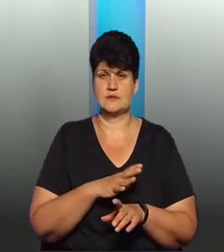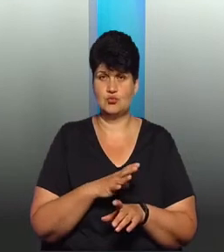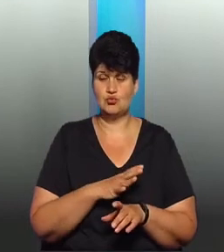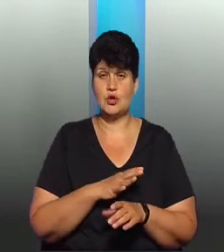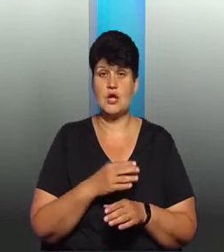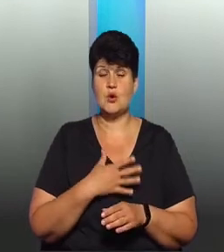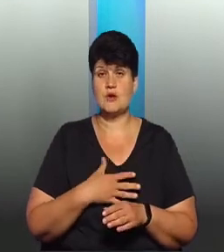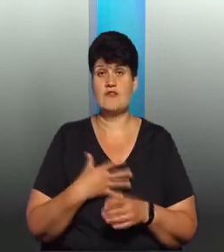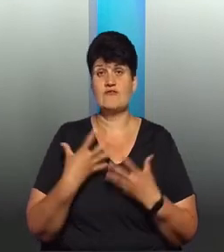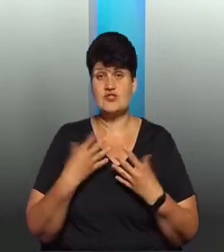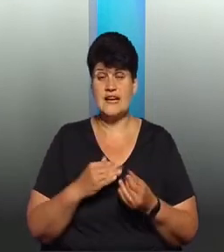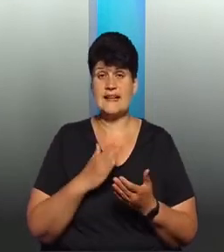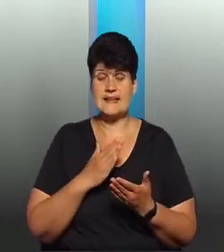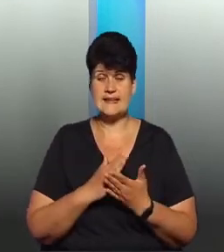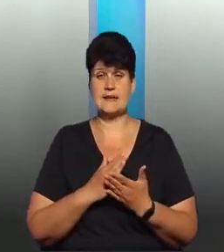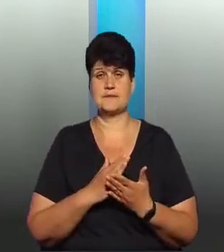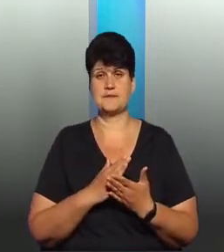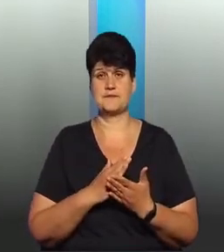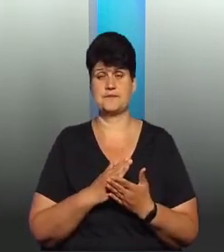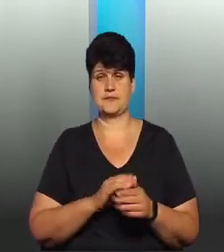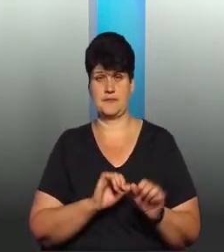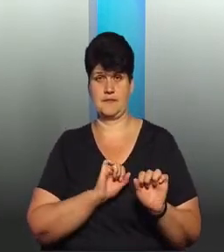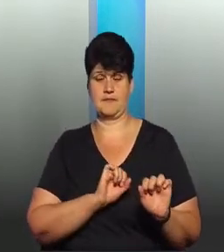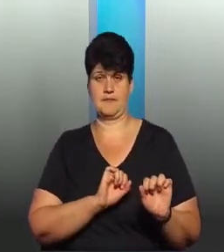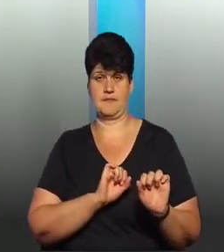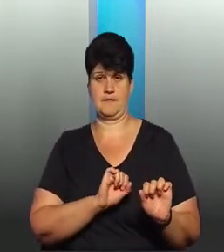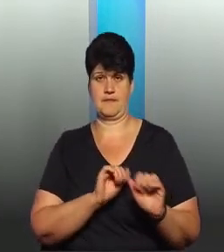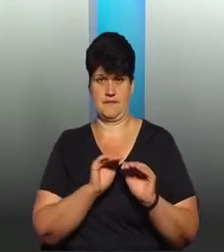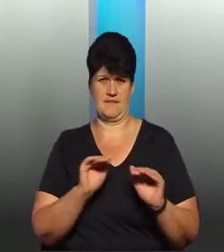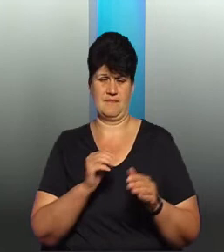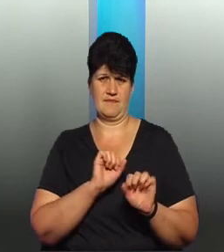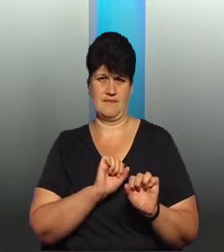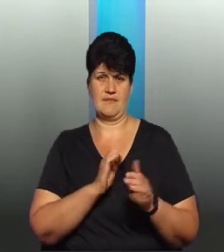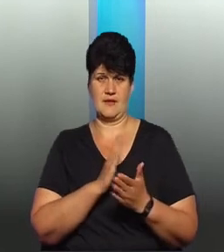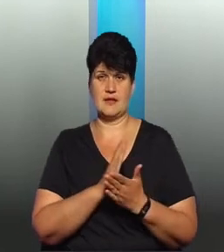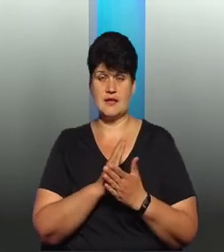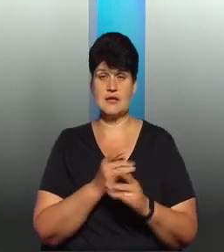певний, скажімо, рівень імунітету чи захищеності стосовно цієї інфекції, і